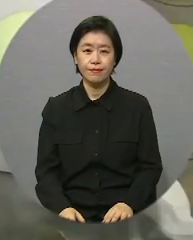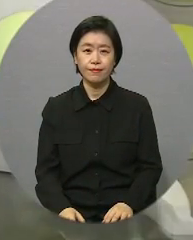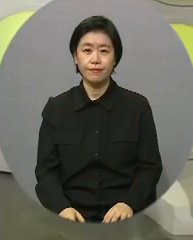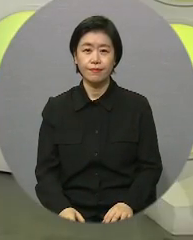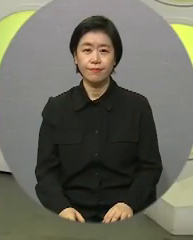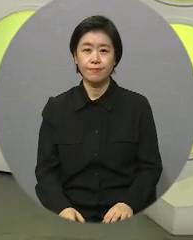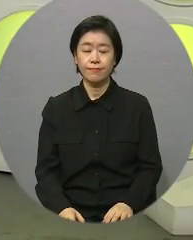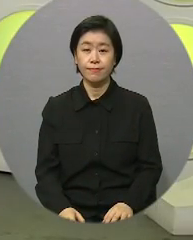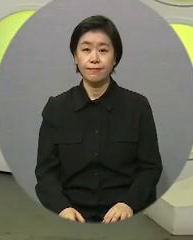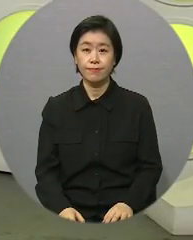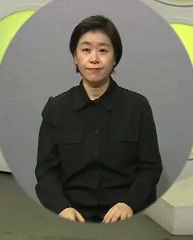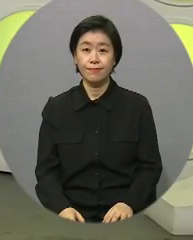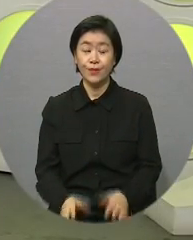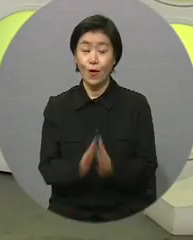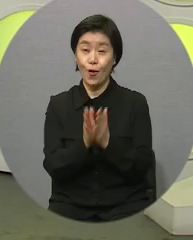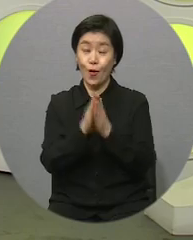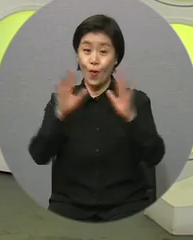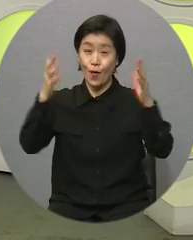주십시오이